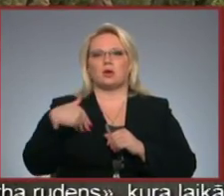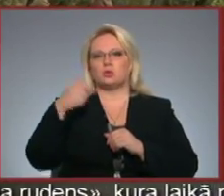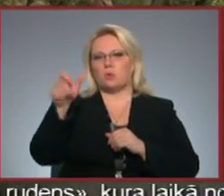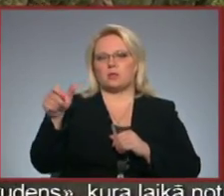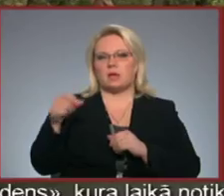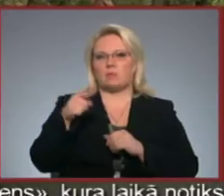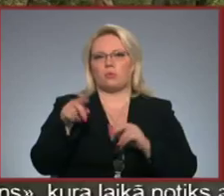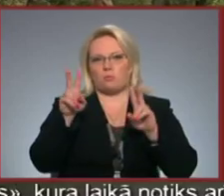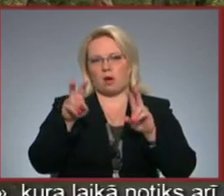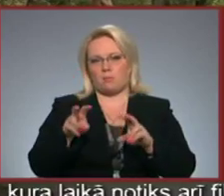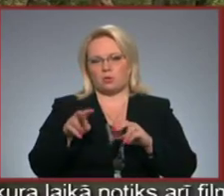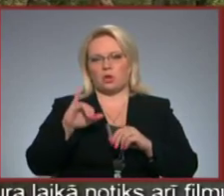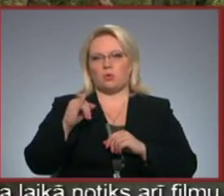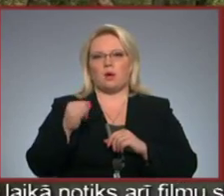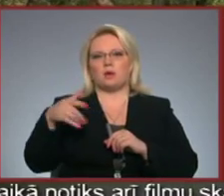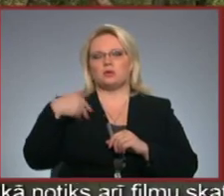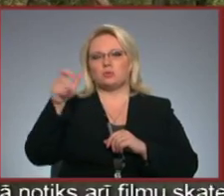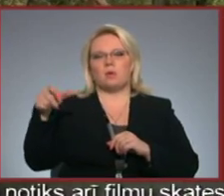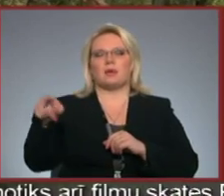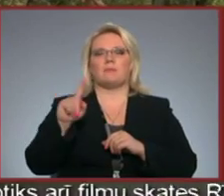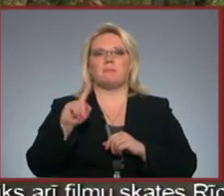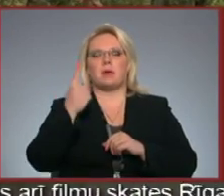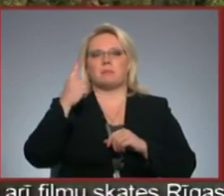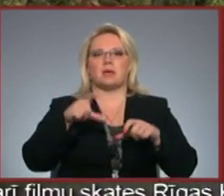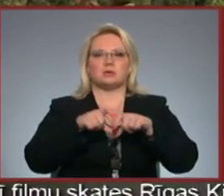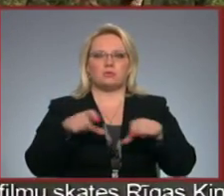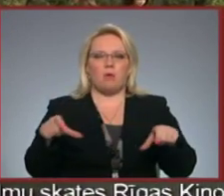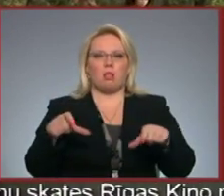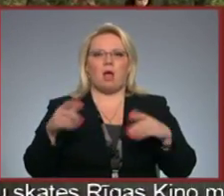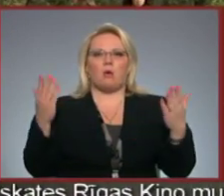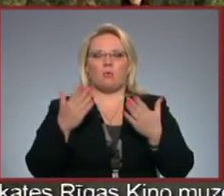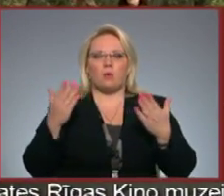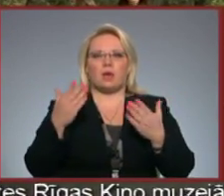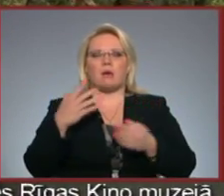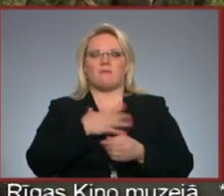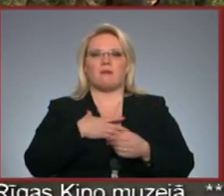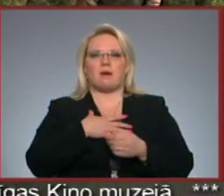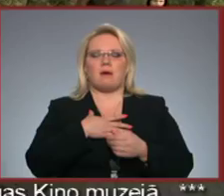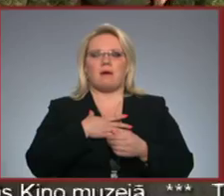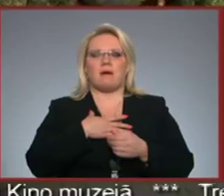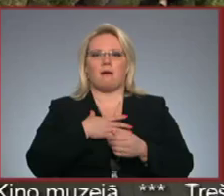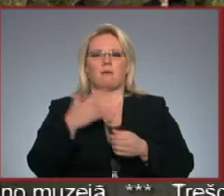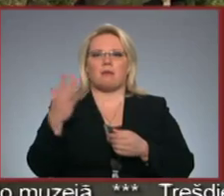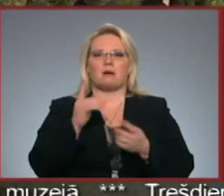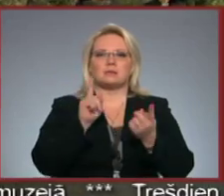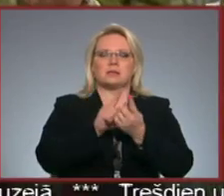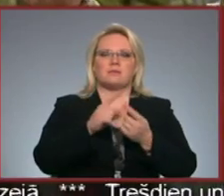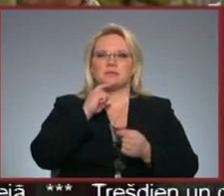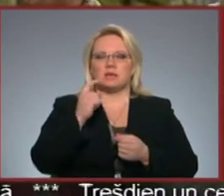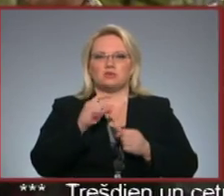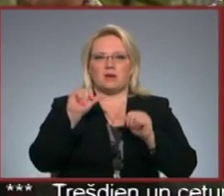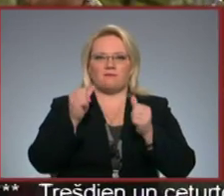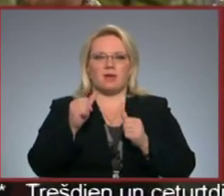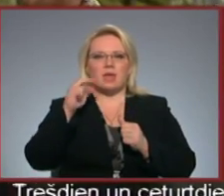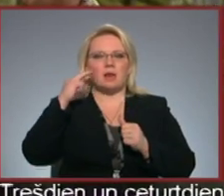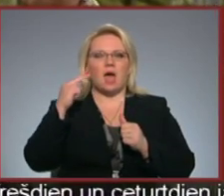to pārbaudīt. Jo viņi ir tie, kas pirmie skolā, kuriem nākas sastapties visciešākā veidā.